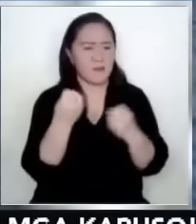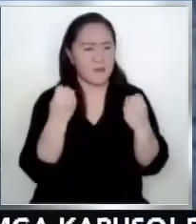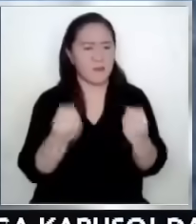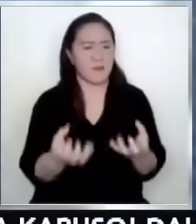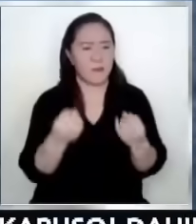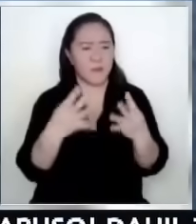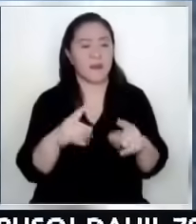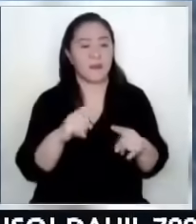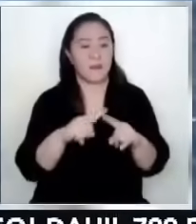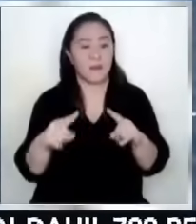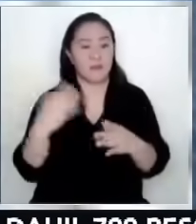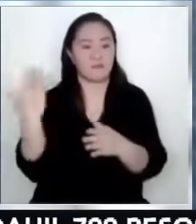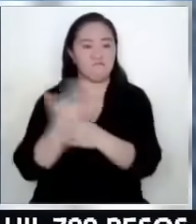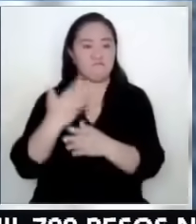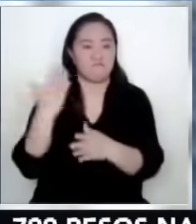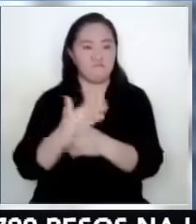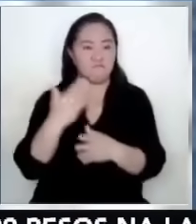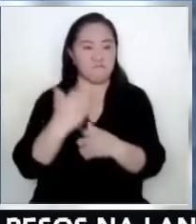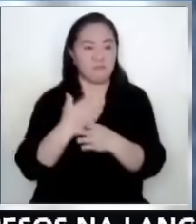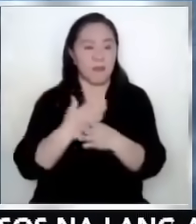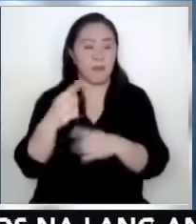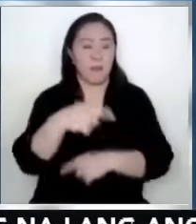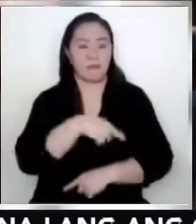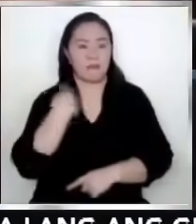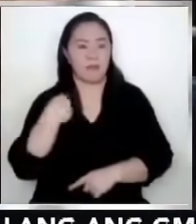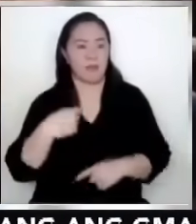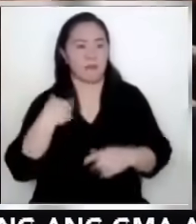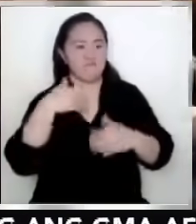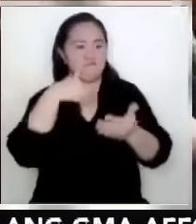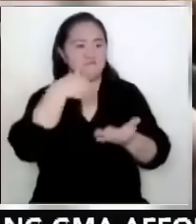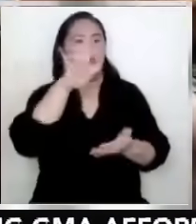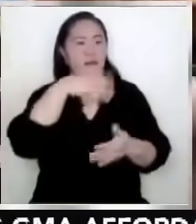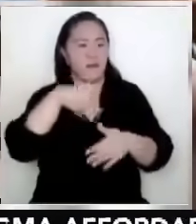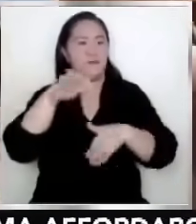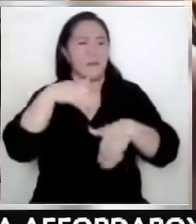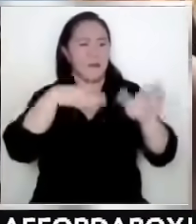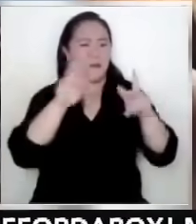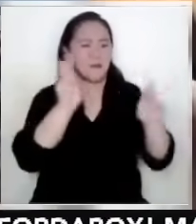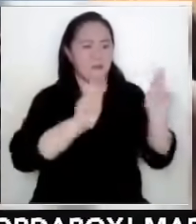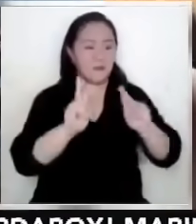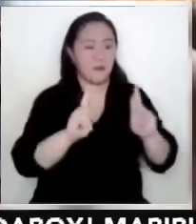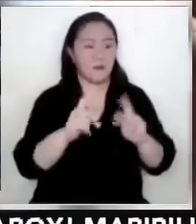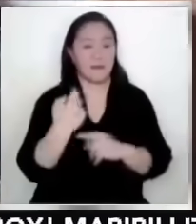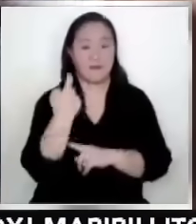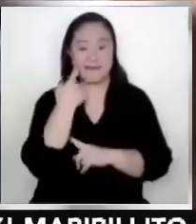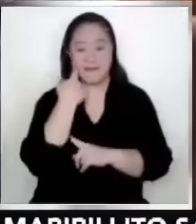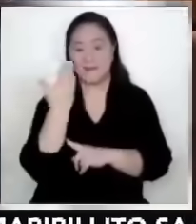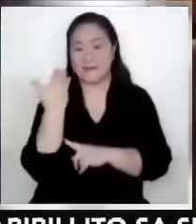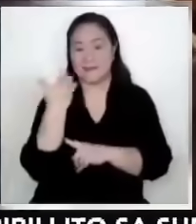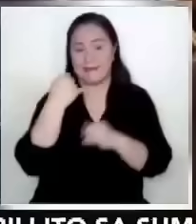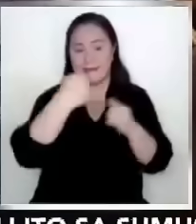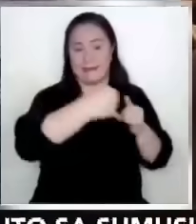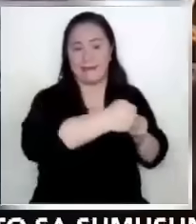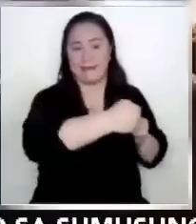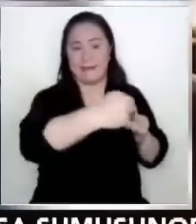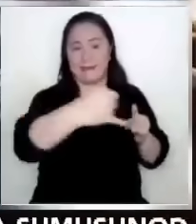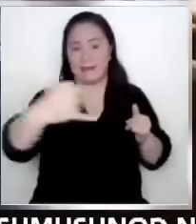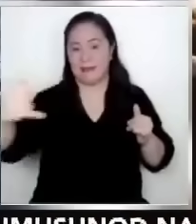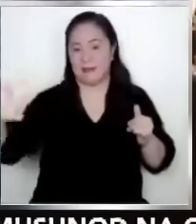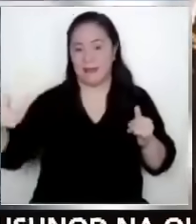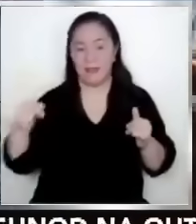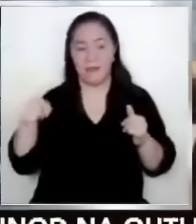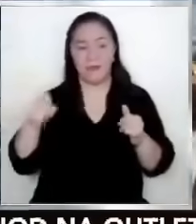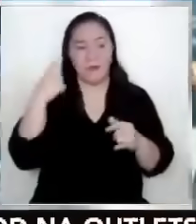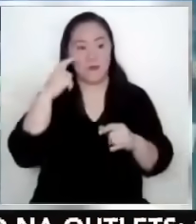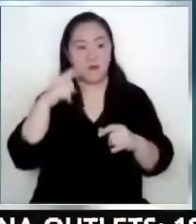ginagambala ng pagtataboy ng mga tauhan ng China. At kamakailan ng paglalatag ng China ng nakalutang na harang para di mapasok